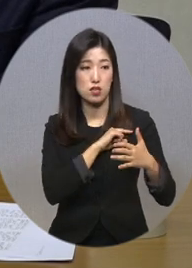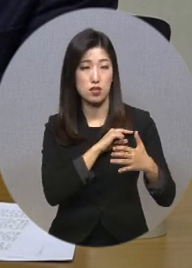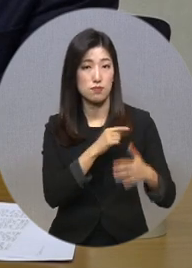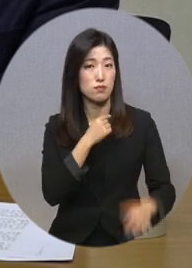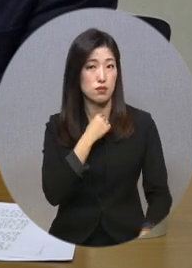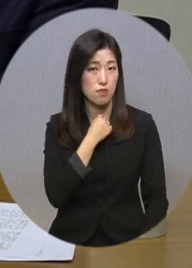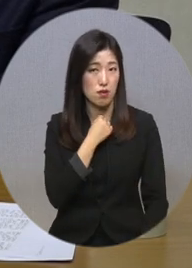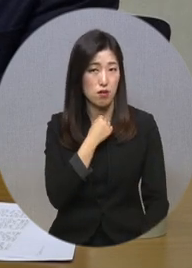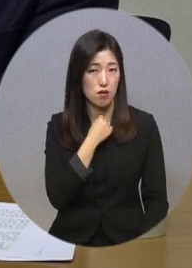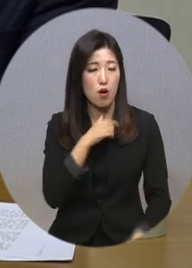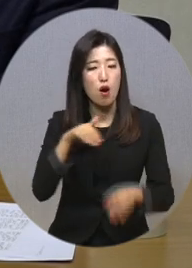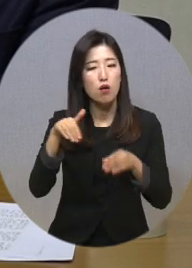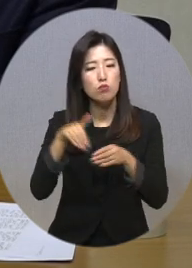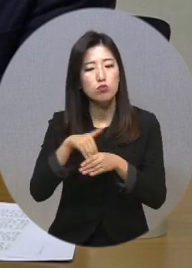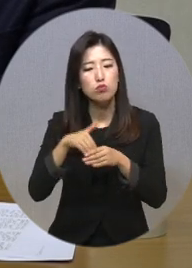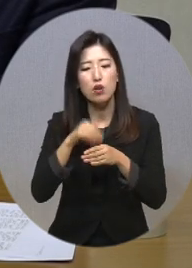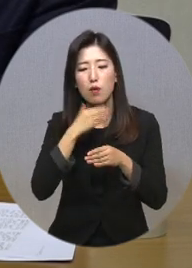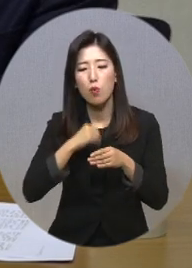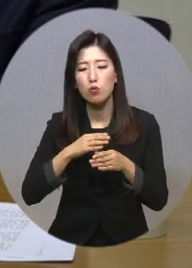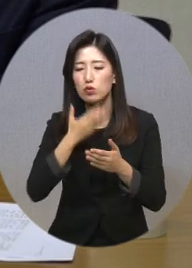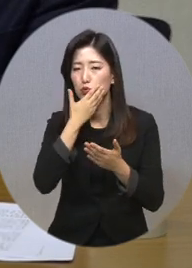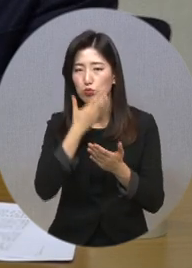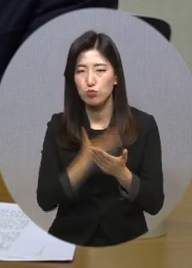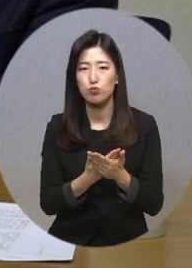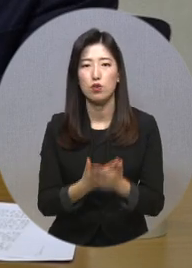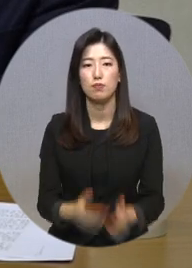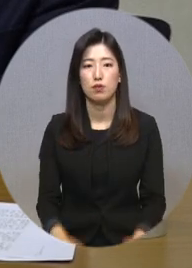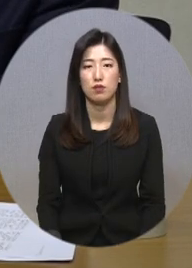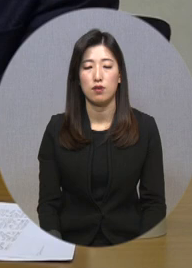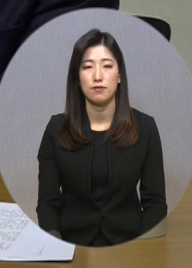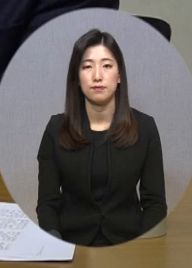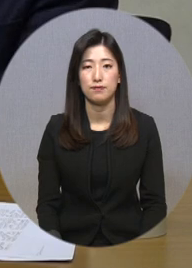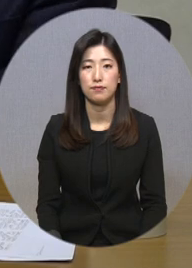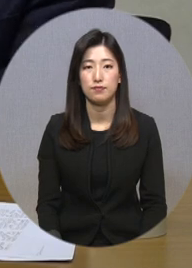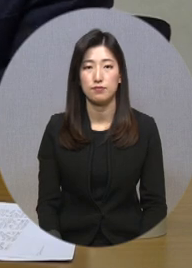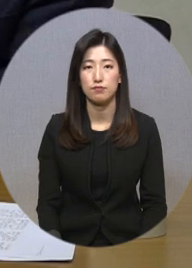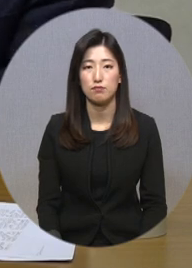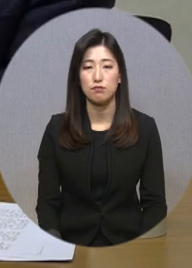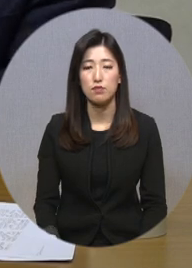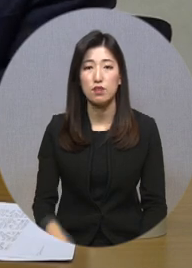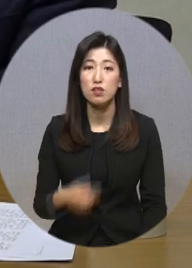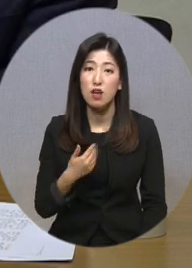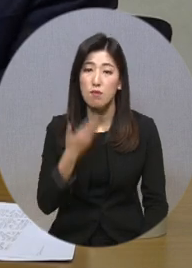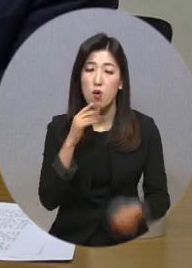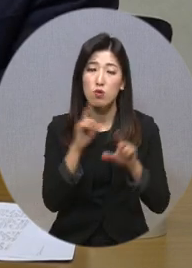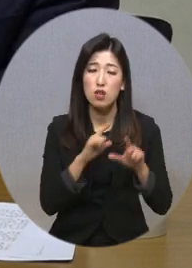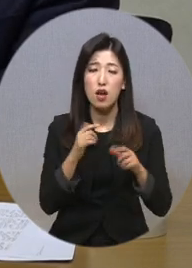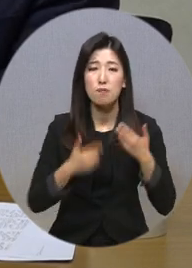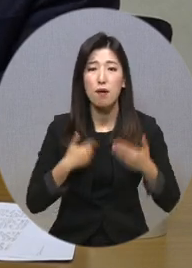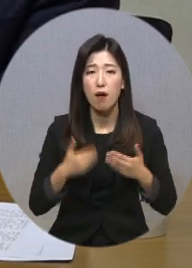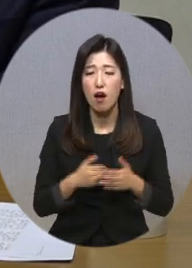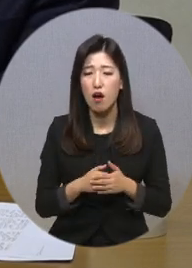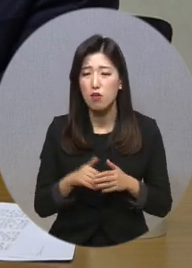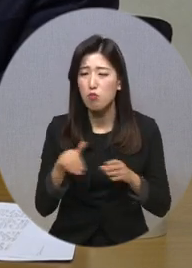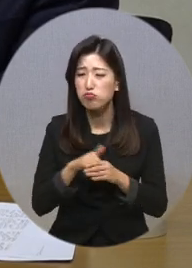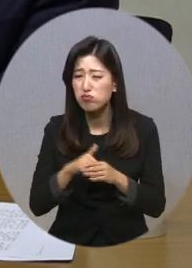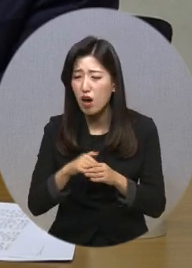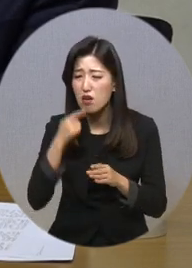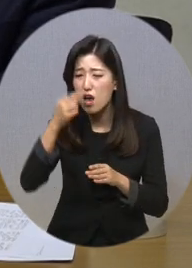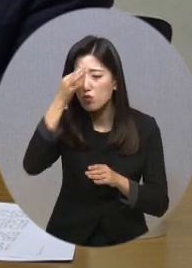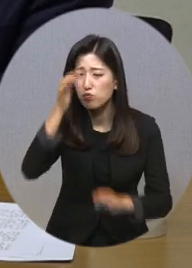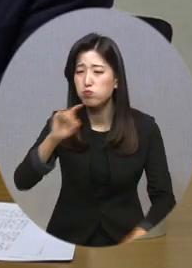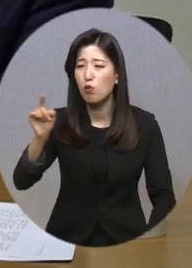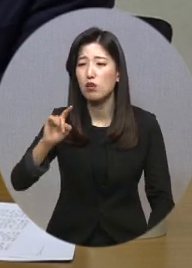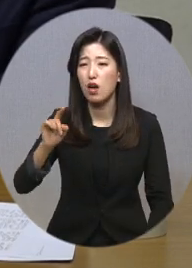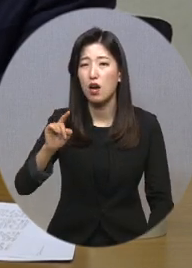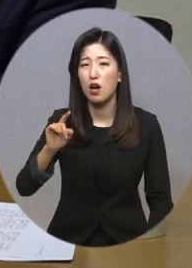문화복지만큼 중요한 것은 없습니다. 우리는 살기도 바쁜데 문화가 뭐고 예술이 다 뭐냐 이렇게